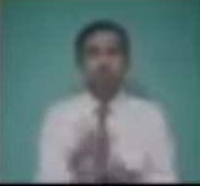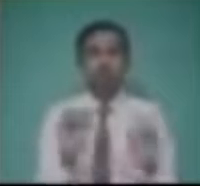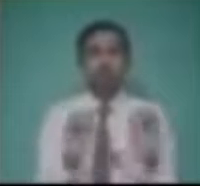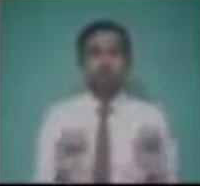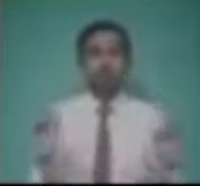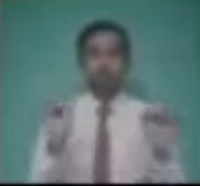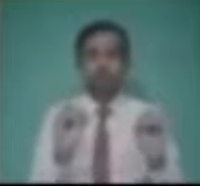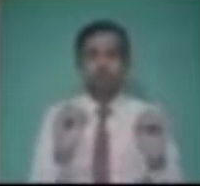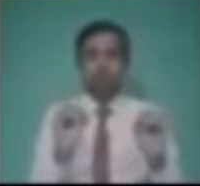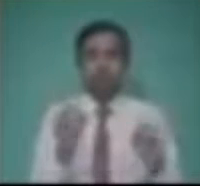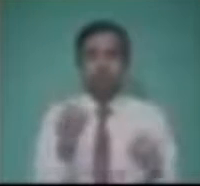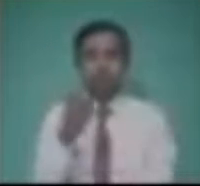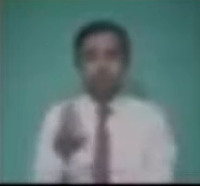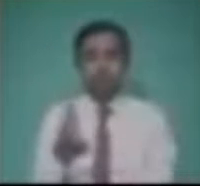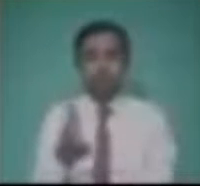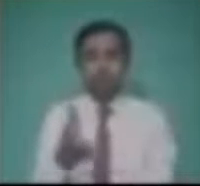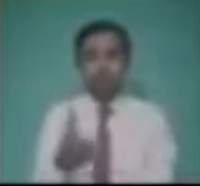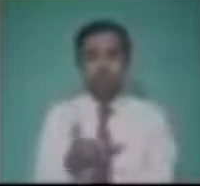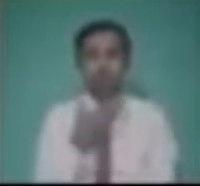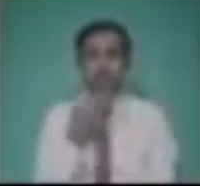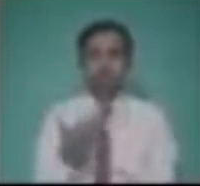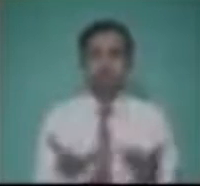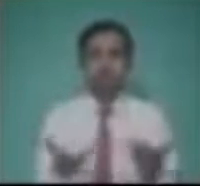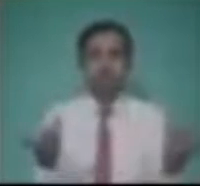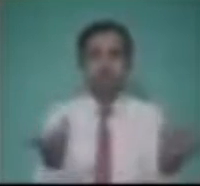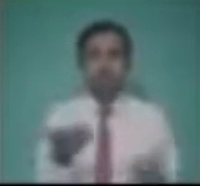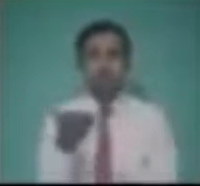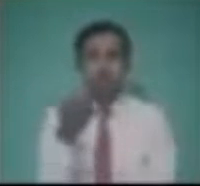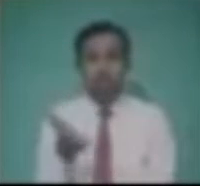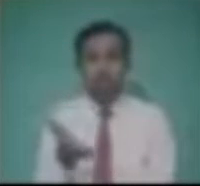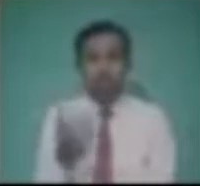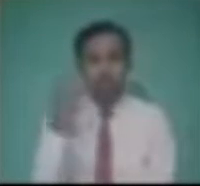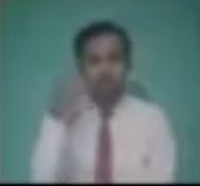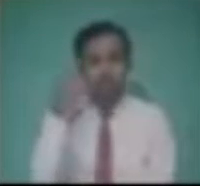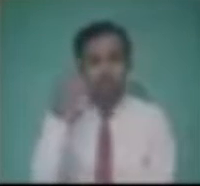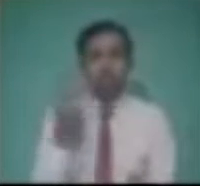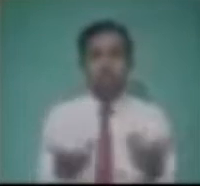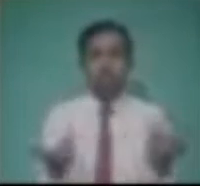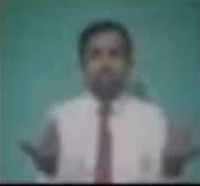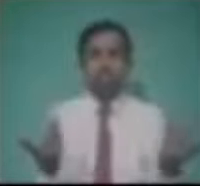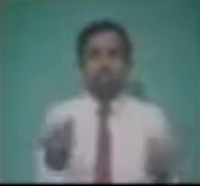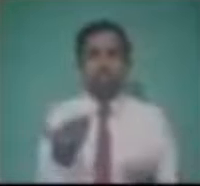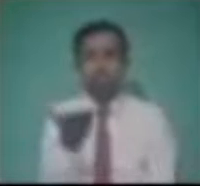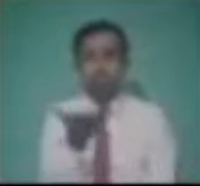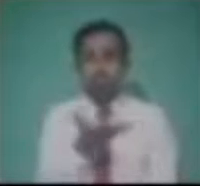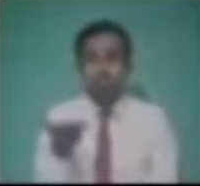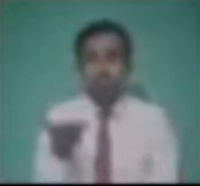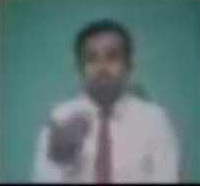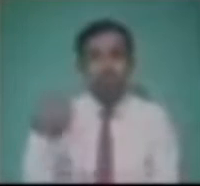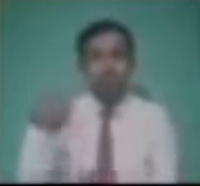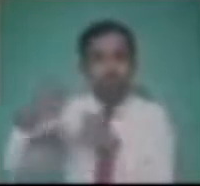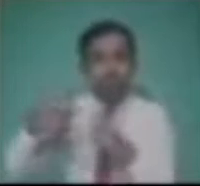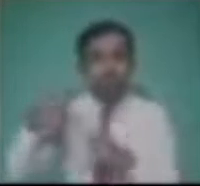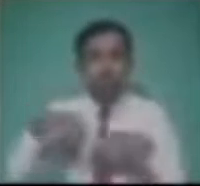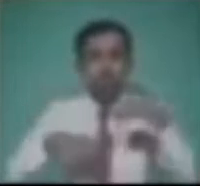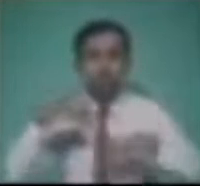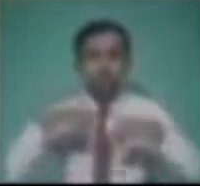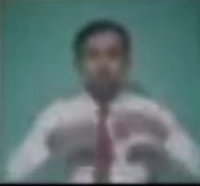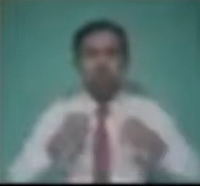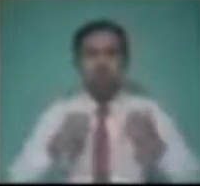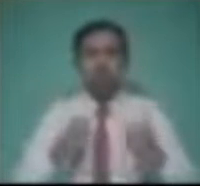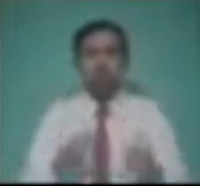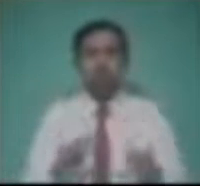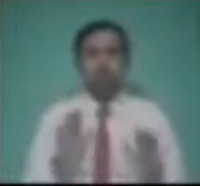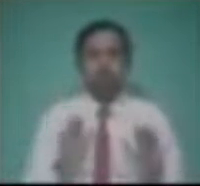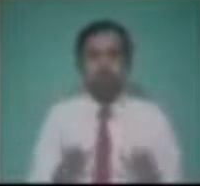ගන්න නැහැ. තමුන්නාසෙලාට ඒකට හැකියාවක් නැහැ. තමුන්නාසෙලාට එහෙම හිතන්න බෑ. තමුන්නාසෙලා සම්ප්‍රදානුකූල දේශපාලනේ ජීවත් වෙනව